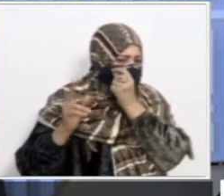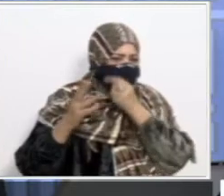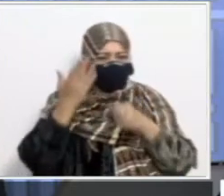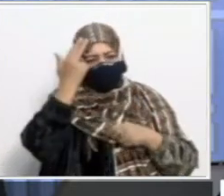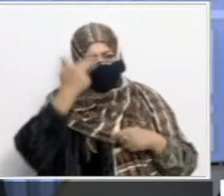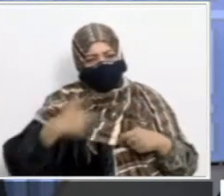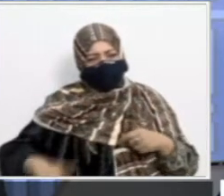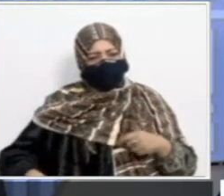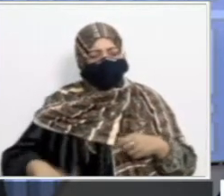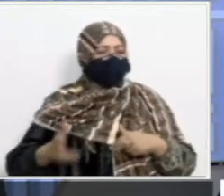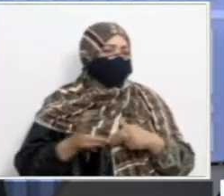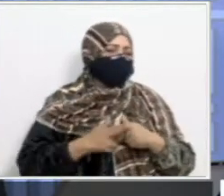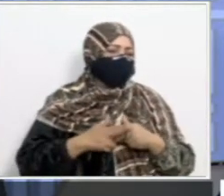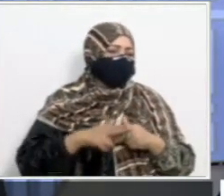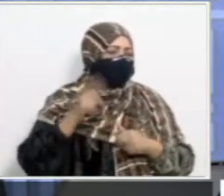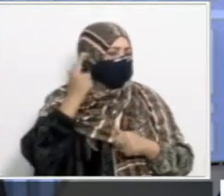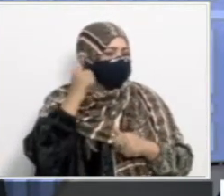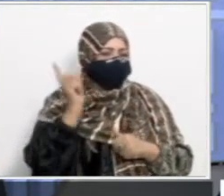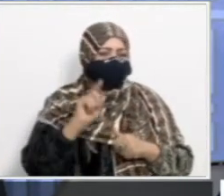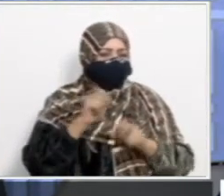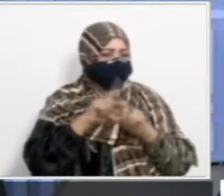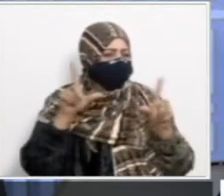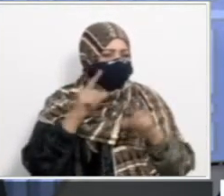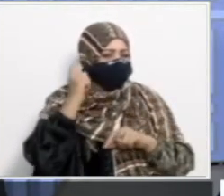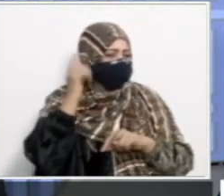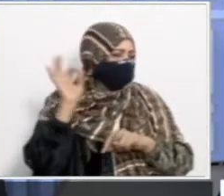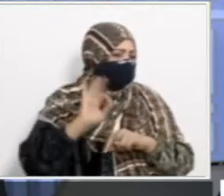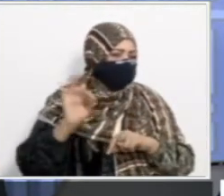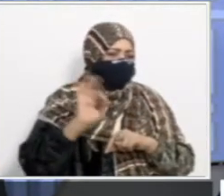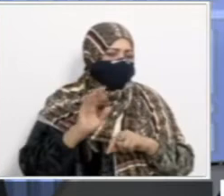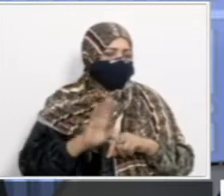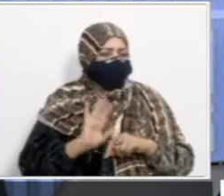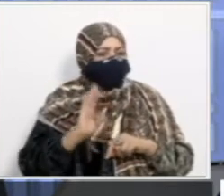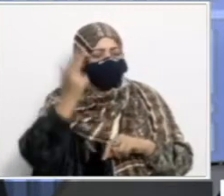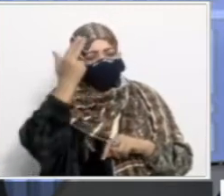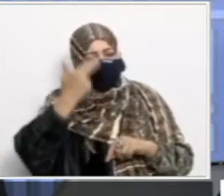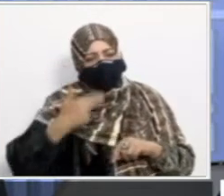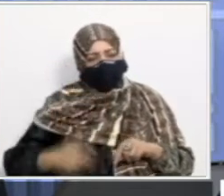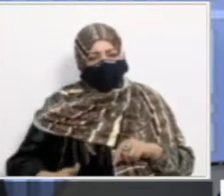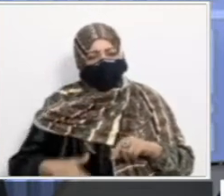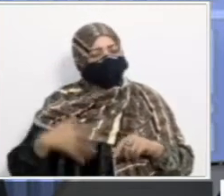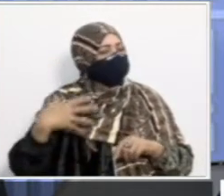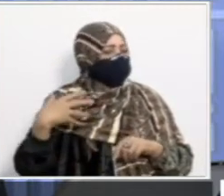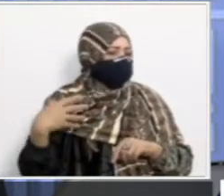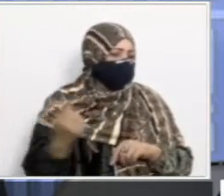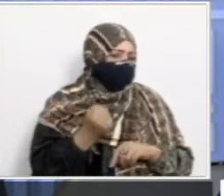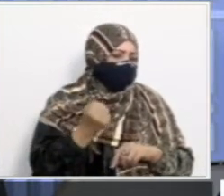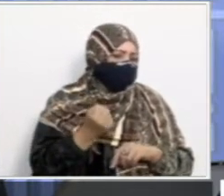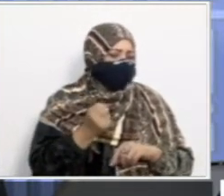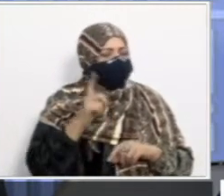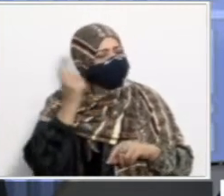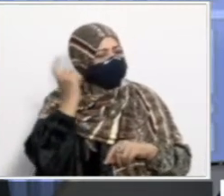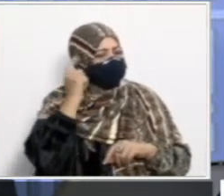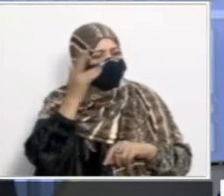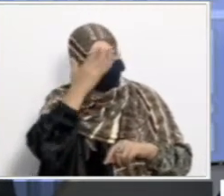ماذا تريد بغسل الطهارة، يعني كيفيتها ولا الله أعلم بسؤالها. الأخ علي من بنغازي